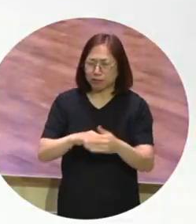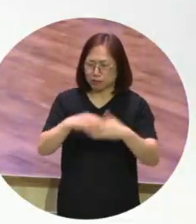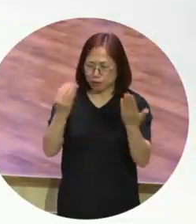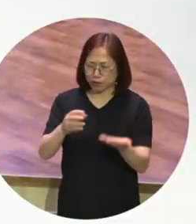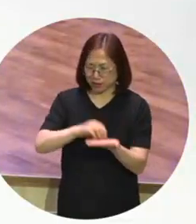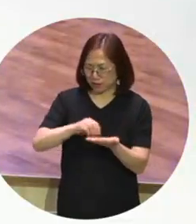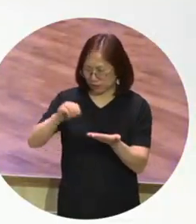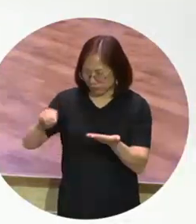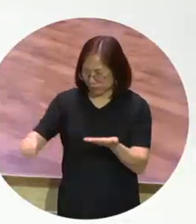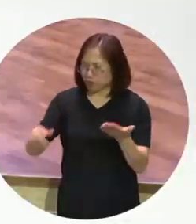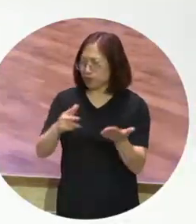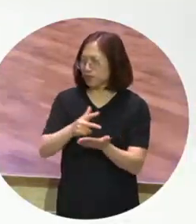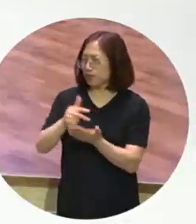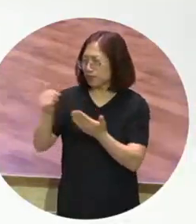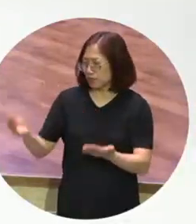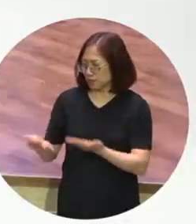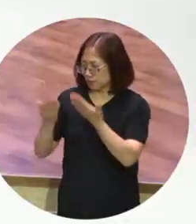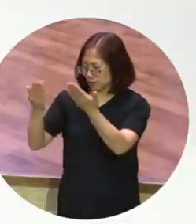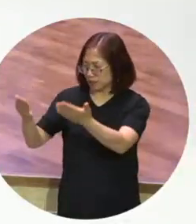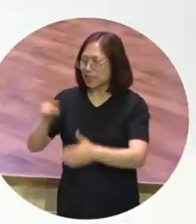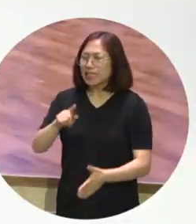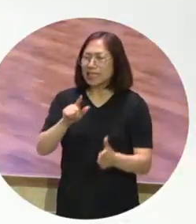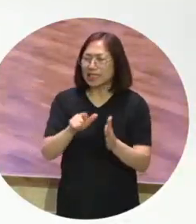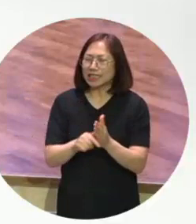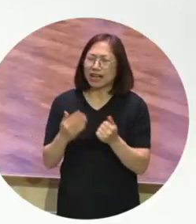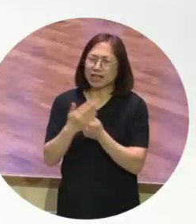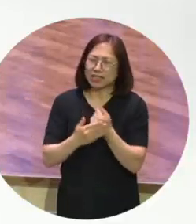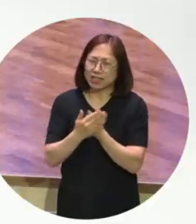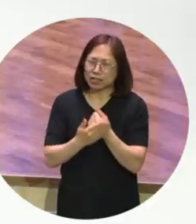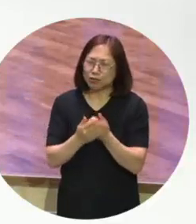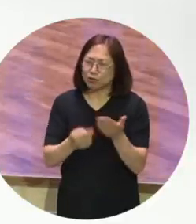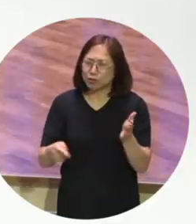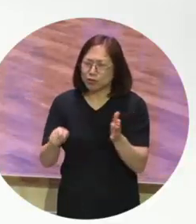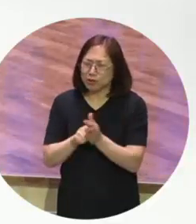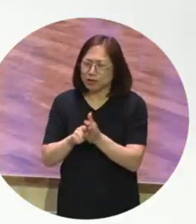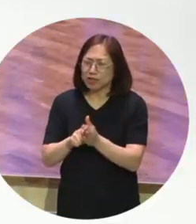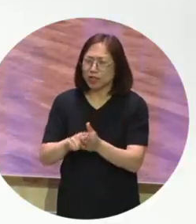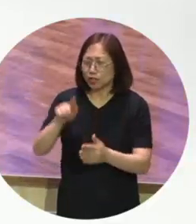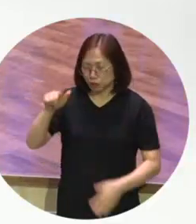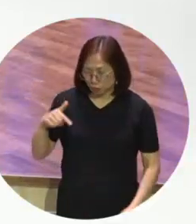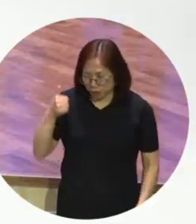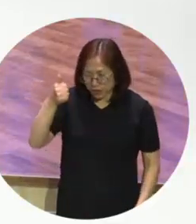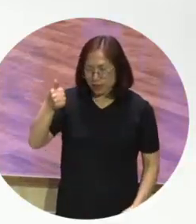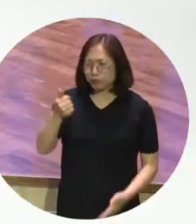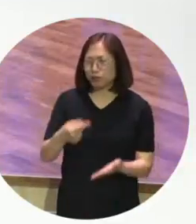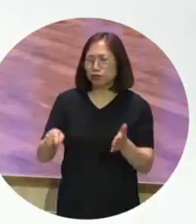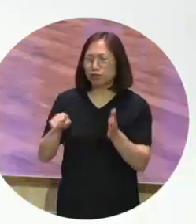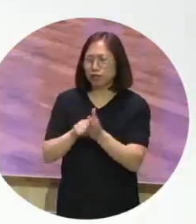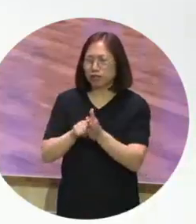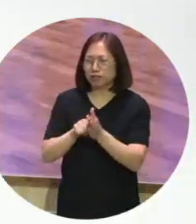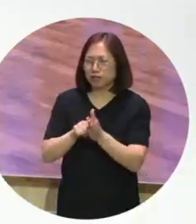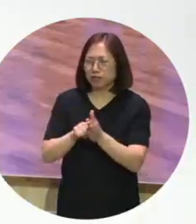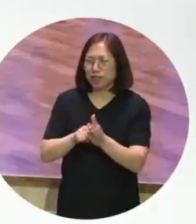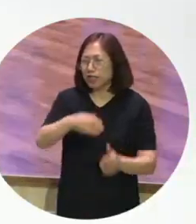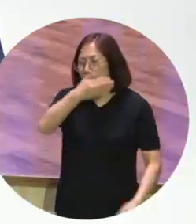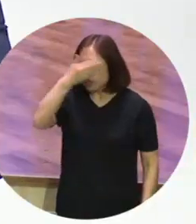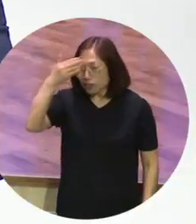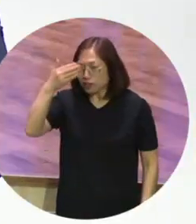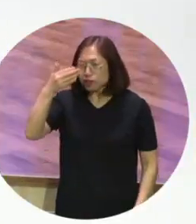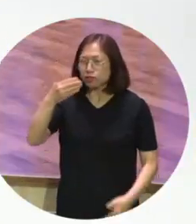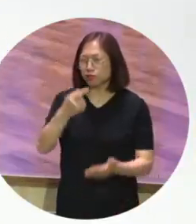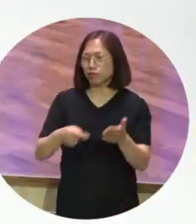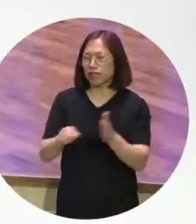주님 앞에 다 바치고 이 시간을 위하여, 이 시간의 은혜를 위하여, 이 시간의 말씀 드리는 사들을 위하여, 이 시간의 수수받는 청년들을 위하여 다